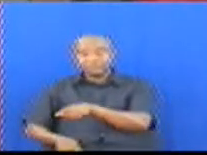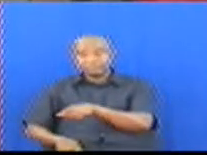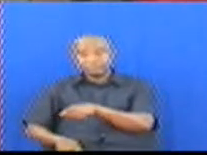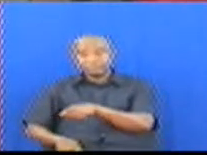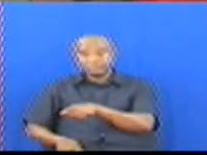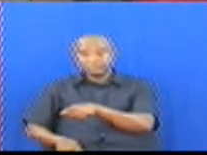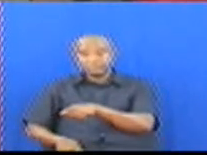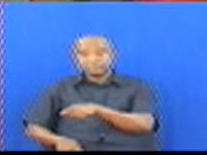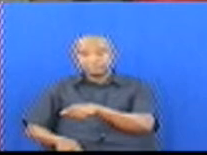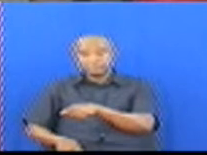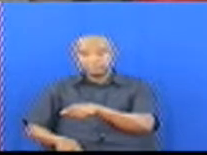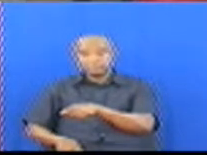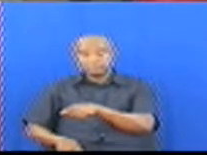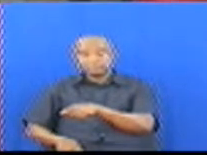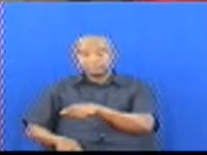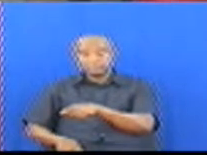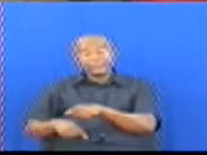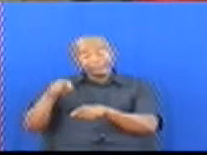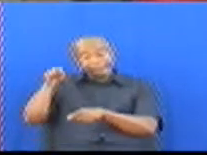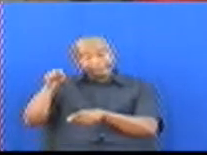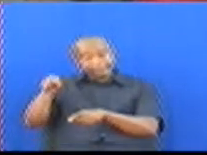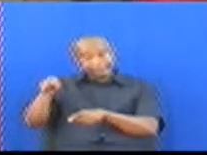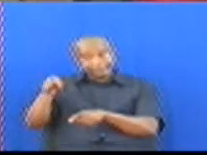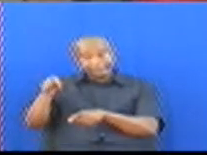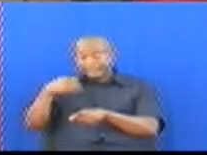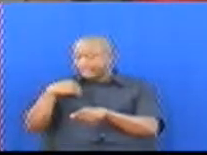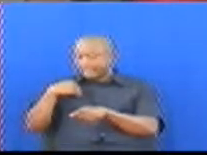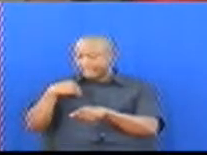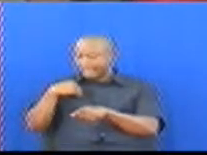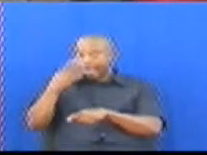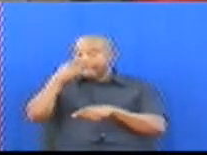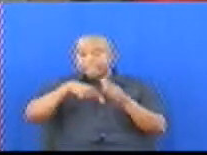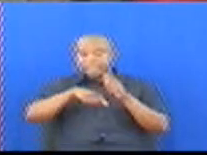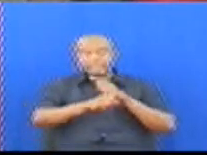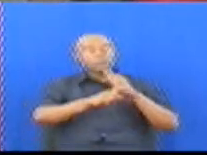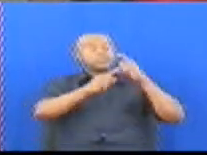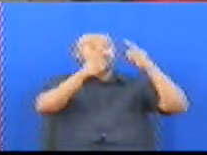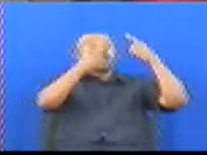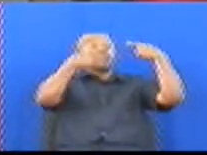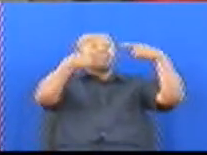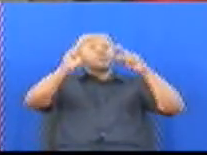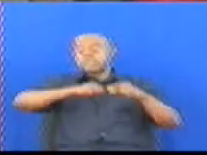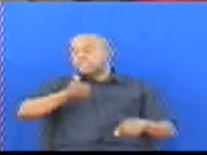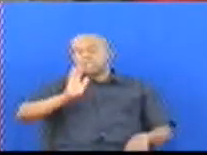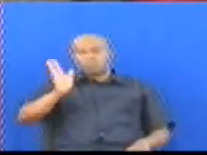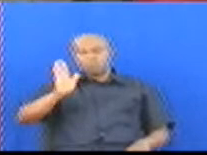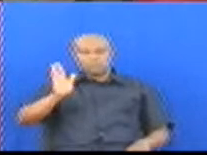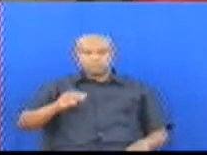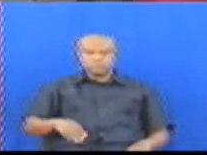Haikuingia kwenye pori au kwa wanyama pori yenyewe,